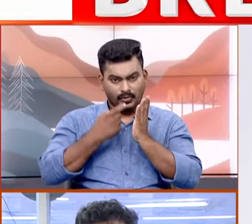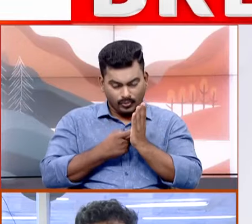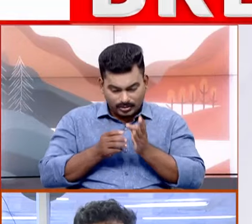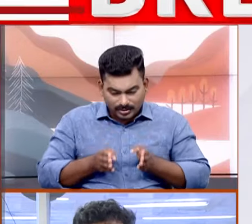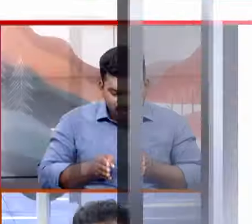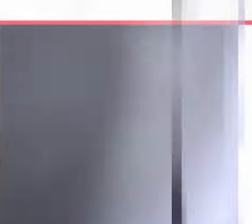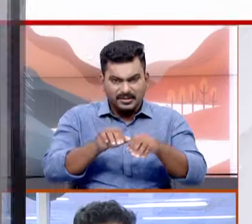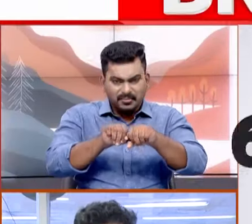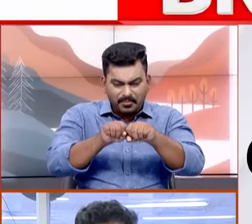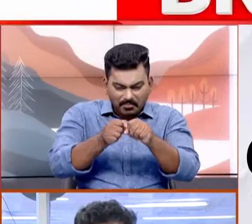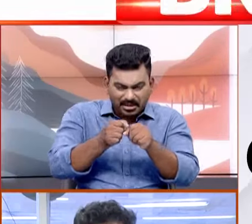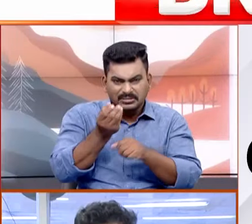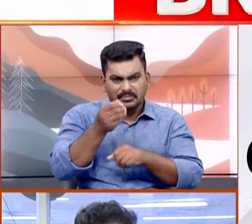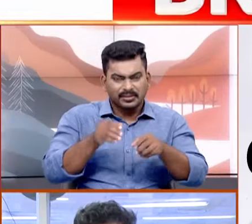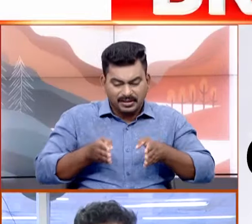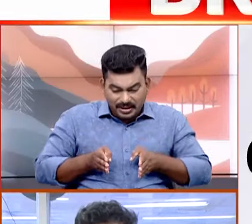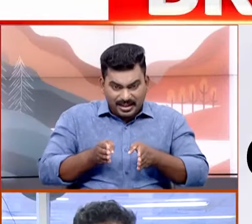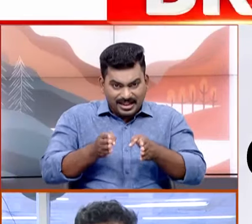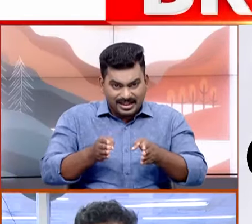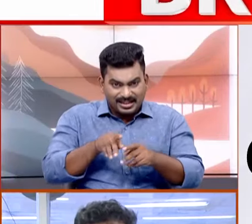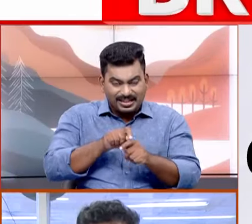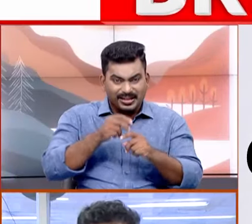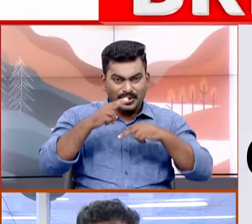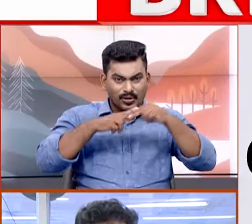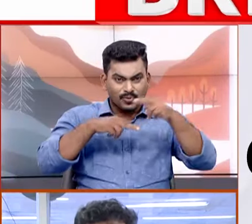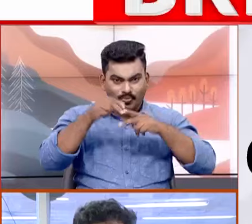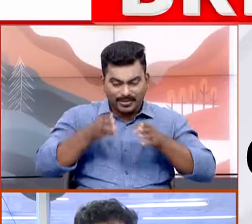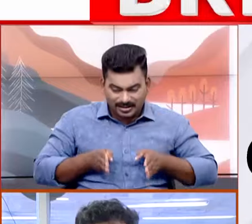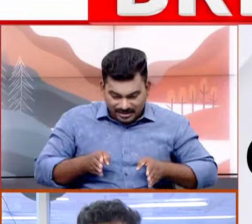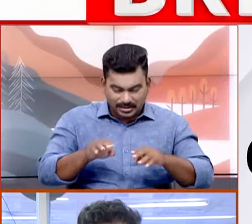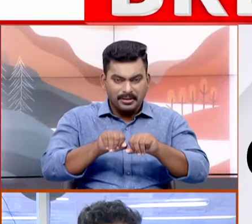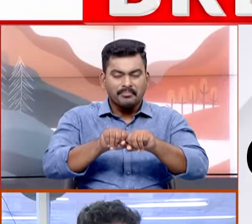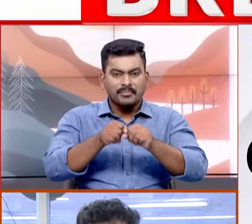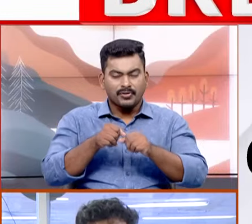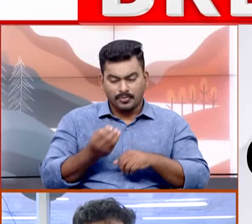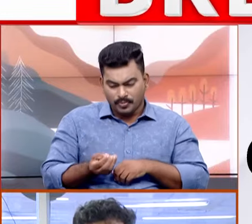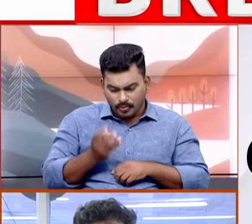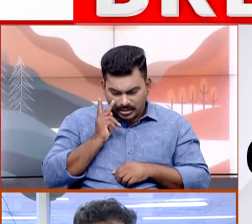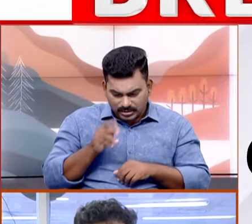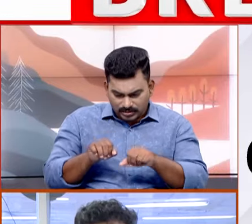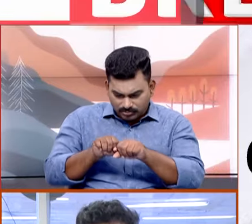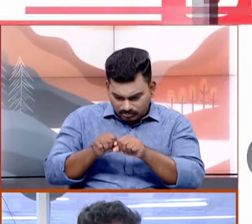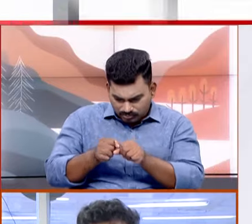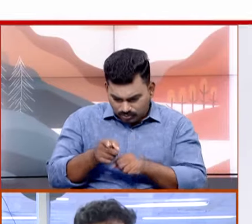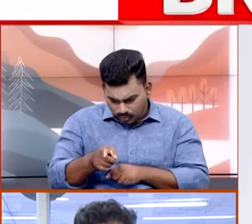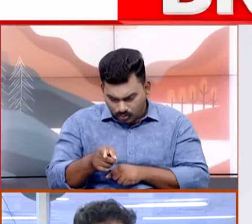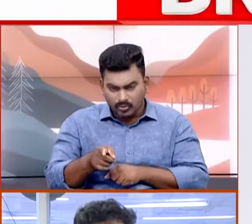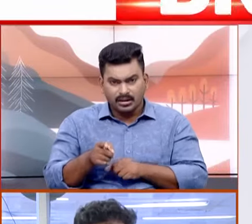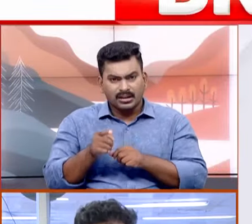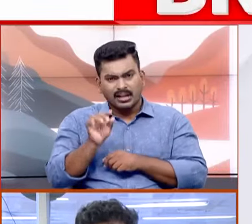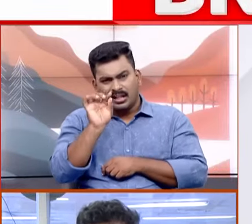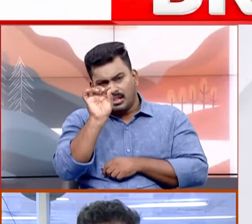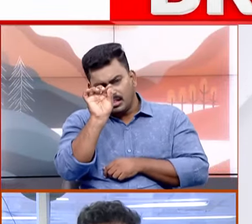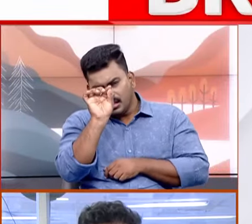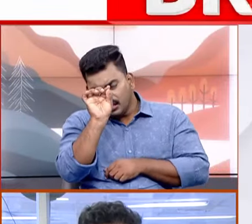അതിൻ്റെ ഭാഗമായിട്ടുണ്ടായിരുന്ന വർക്കിൻ്റെ ഭാഗമായിട്ട് ഇന്ന് രാവിലെ ചെന്നപ്പോഴാണ് ഒരു ചെറിയൊരു വിള്ളൽ കാണുന്നത്. വളരെ തീരെ